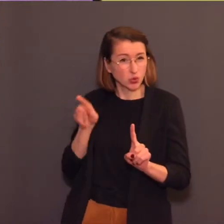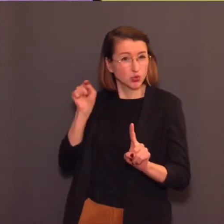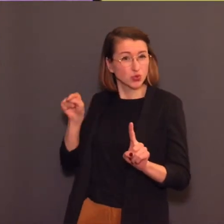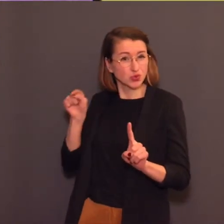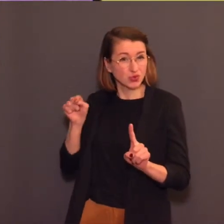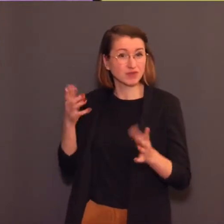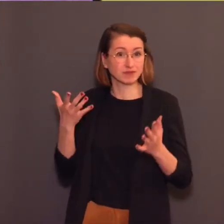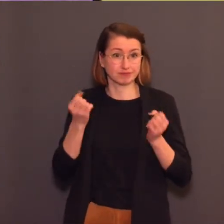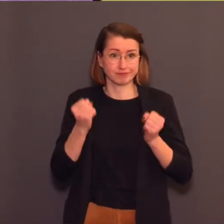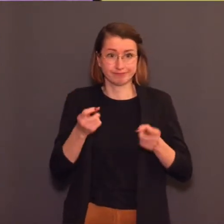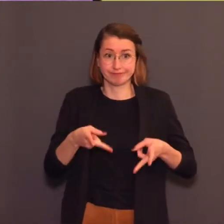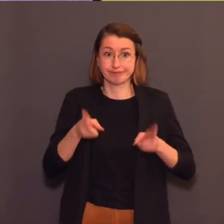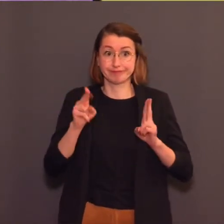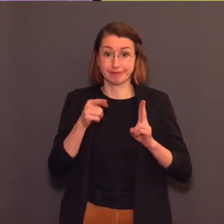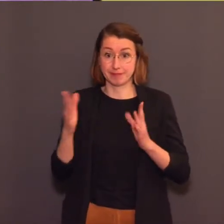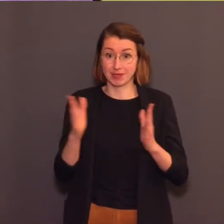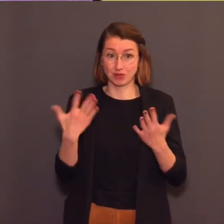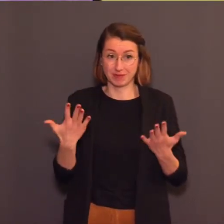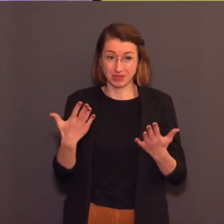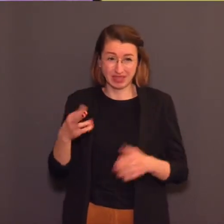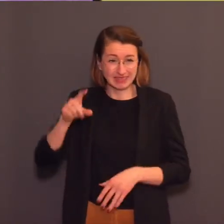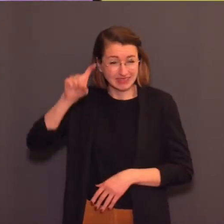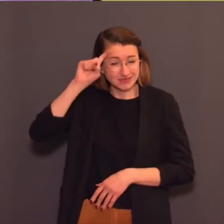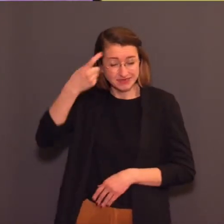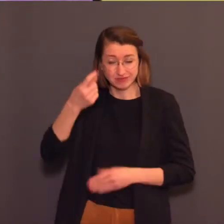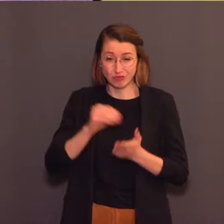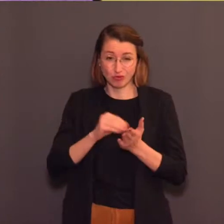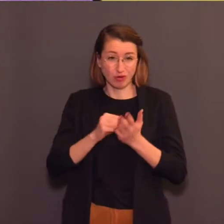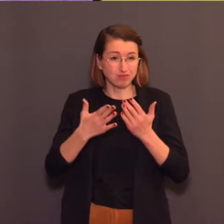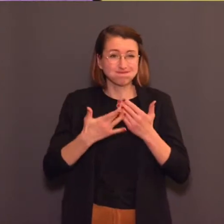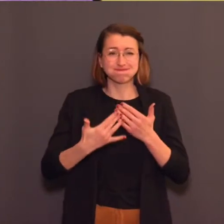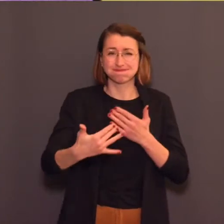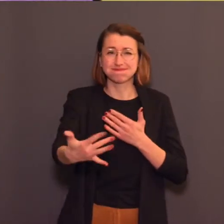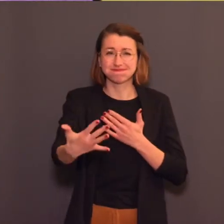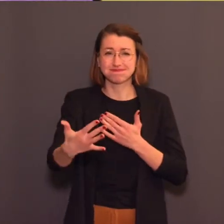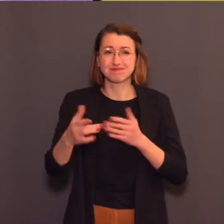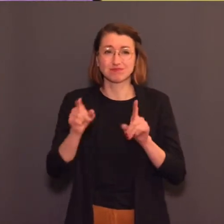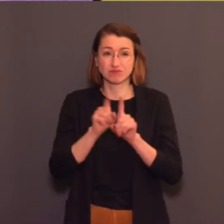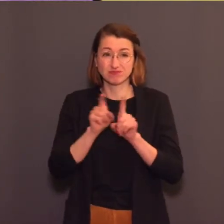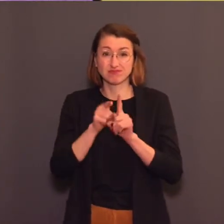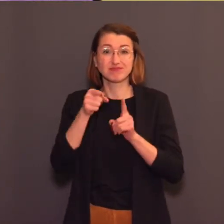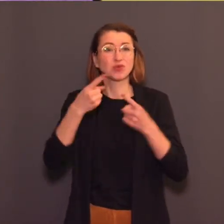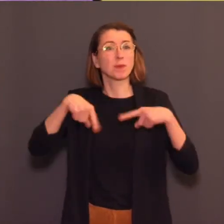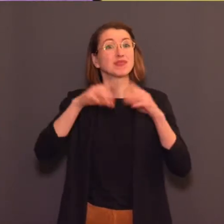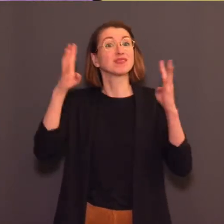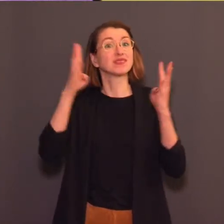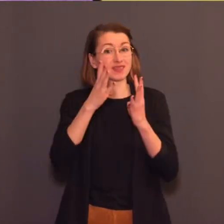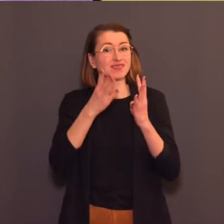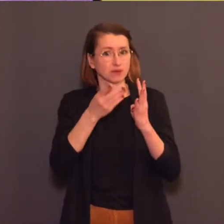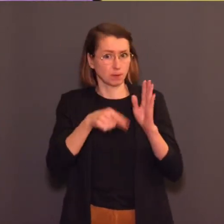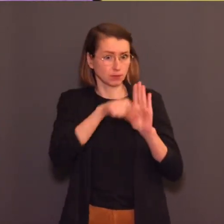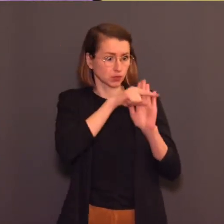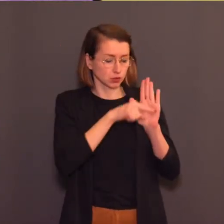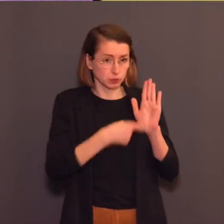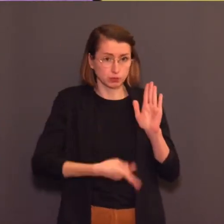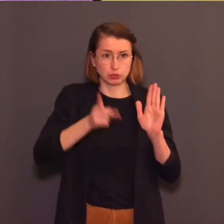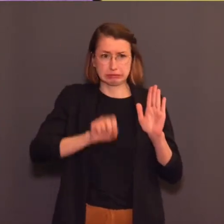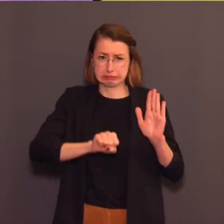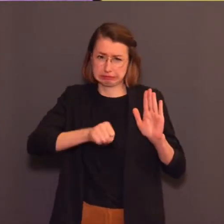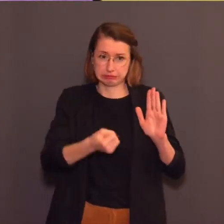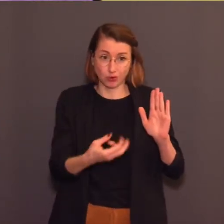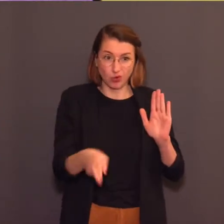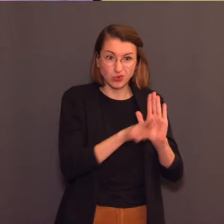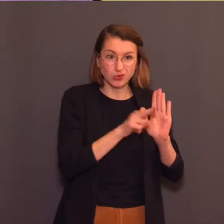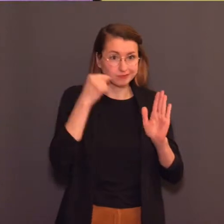pandémie, avec les renforcements des mesures qui ont été prises pour éviter une troisième vague, alors que c'est clair, nous en